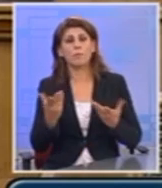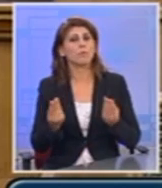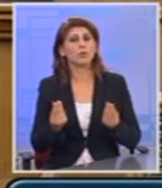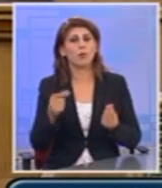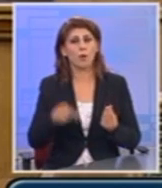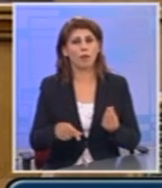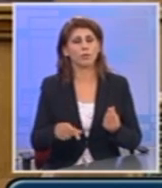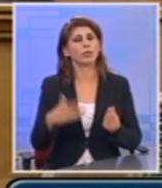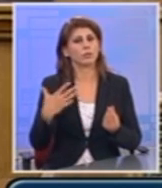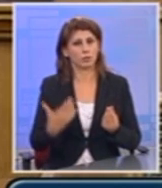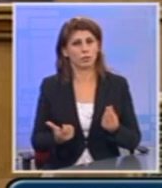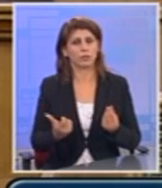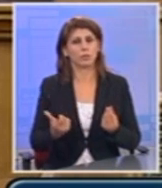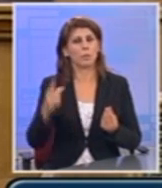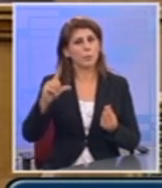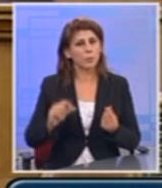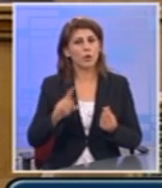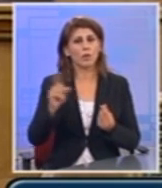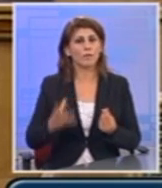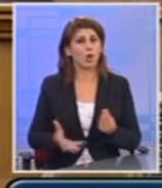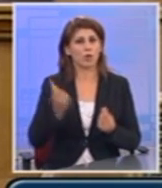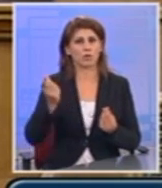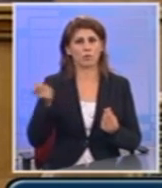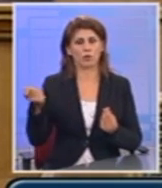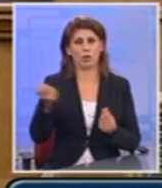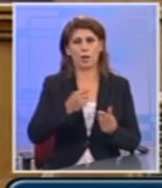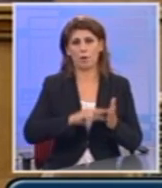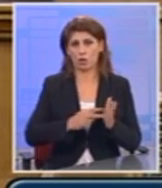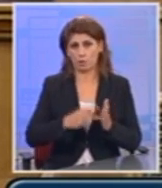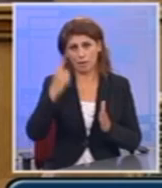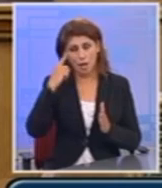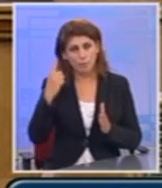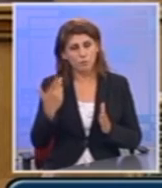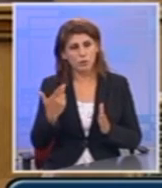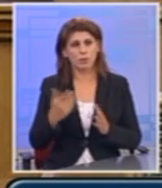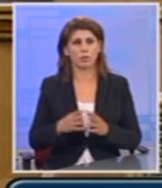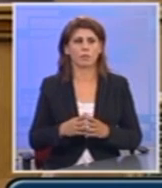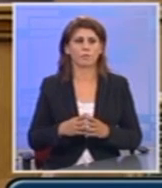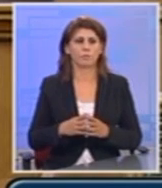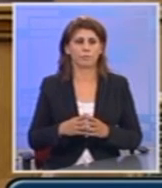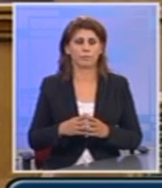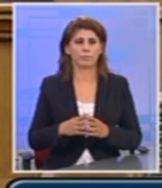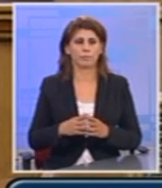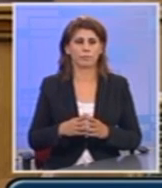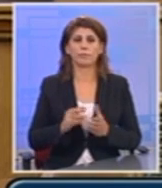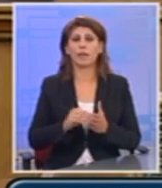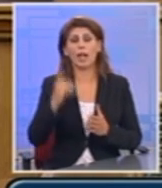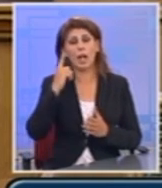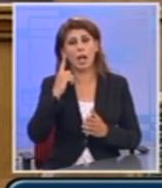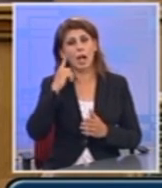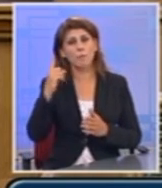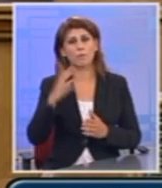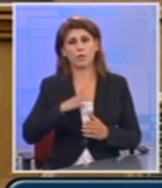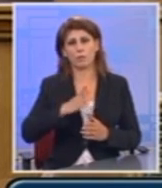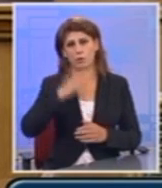επίσης κατέστησε λιγότερο βιώσιμο και το χρέος από οικονομικής απόψεως αλλά και από ε απόψεως ανθρωπίνων